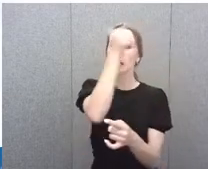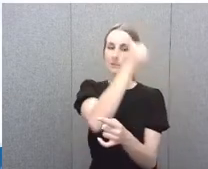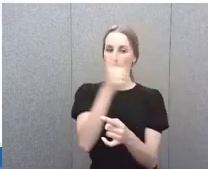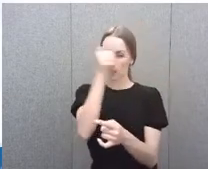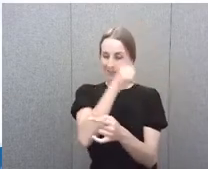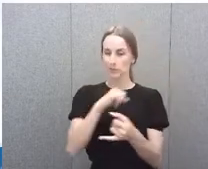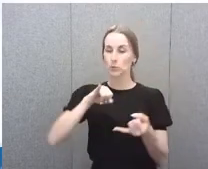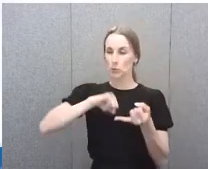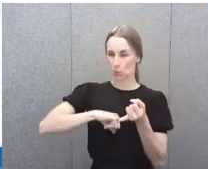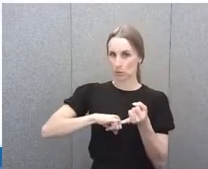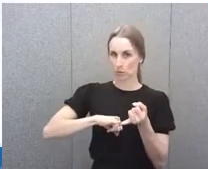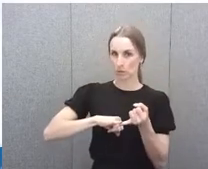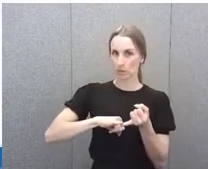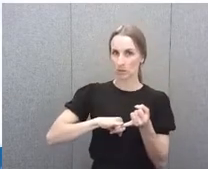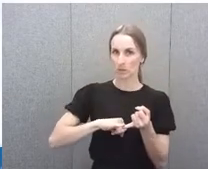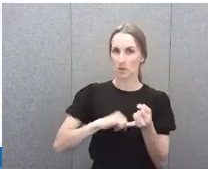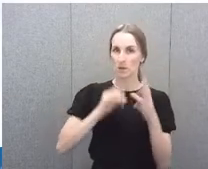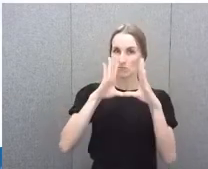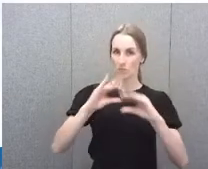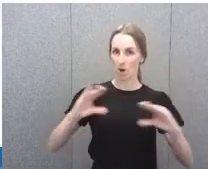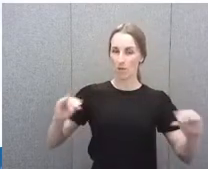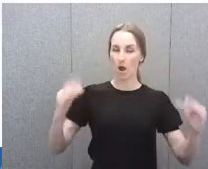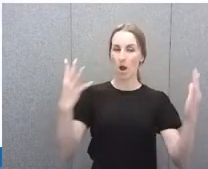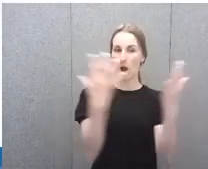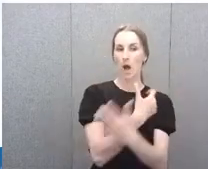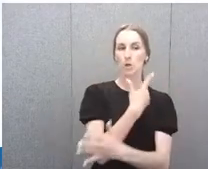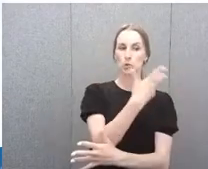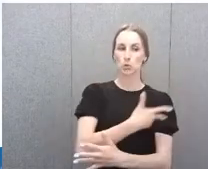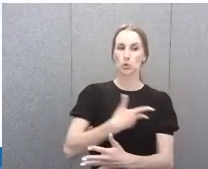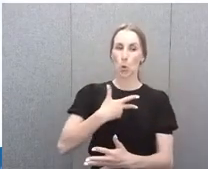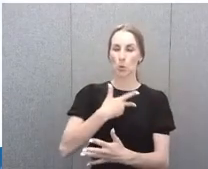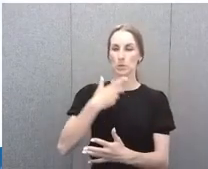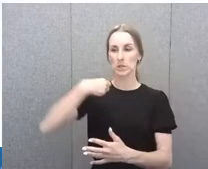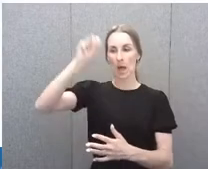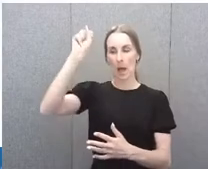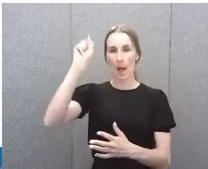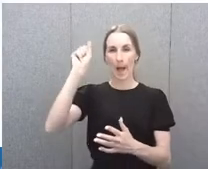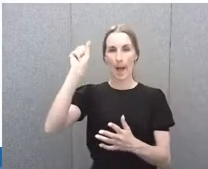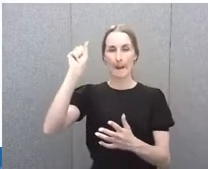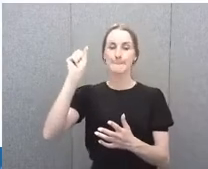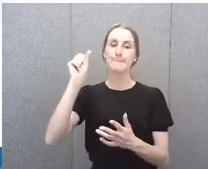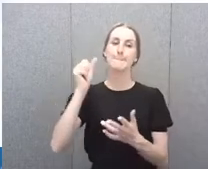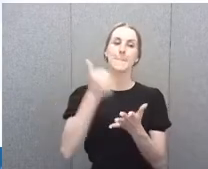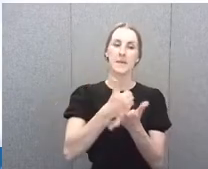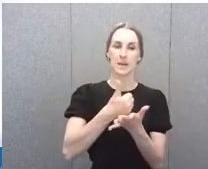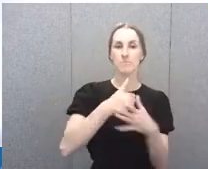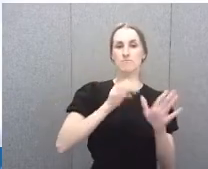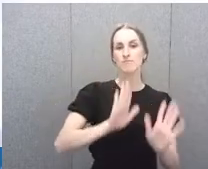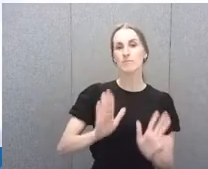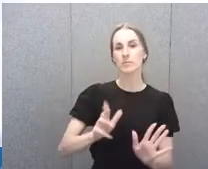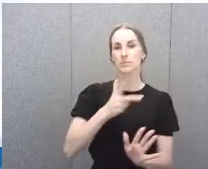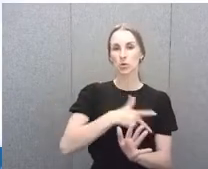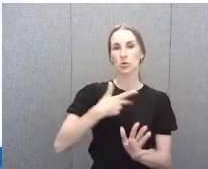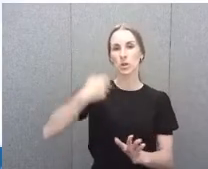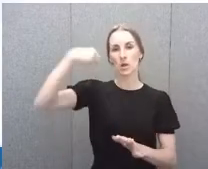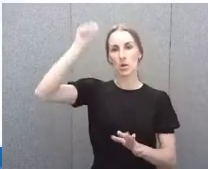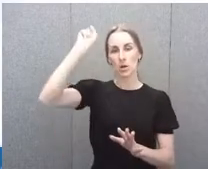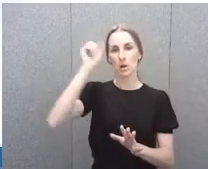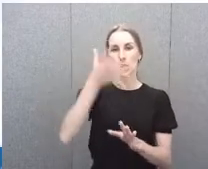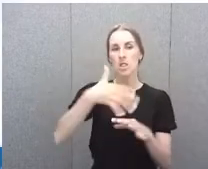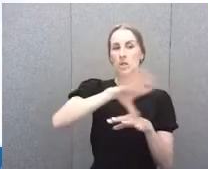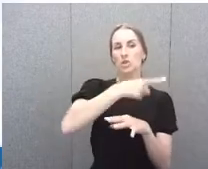И я уже говорила о том, что я буду говорить лично от себя. Этой весной я стала зампредседателя